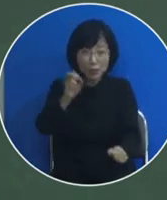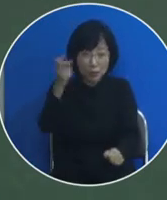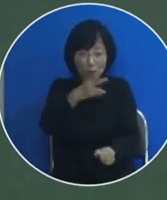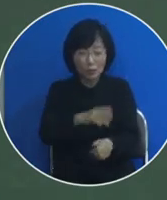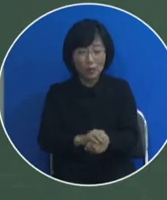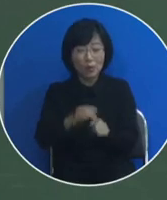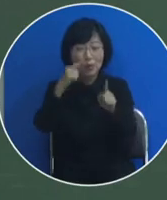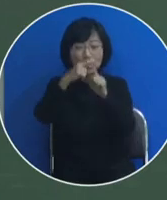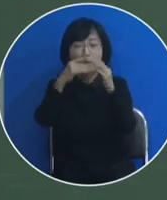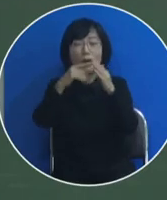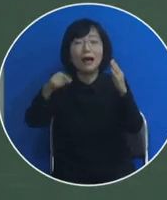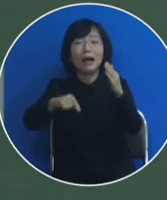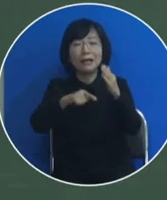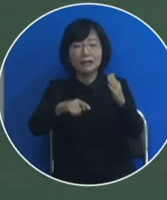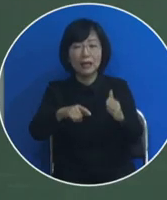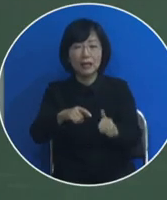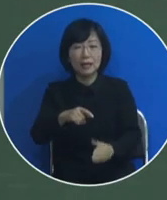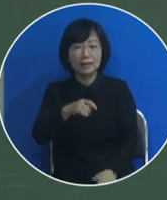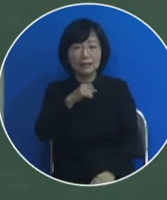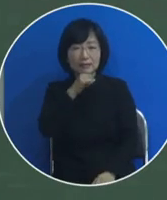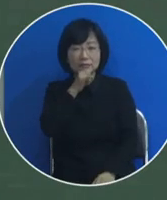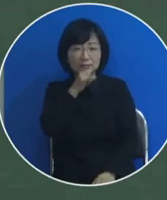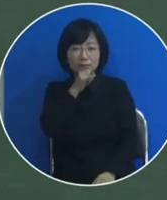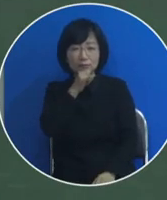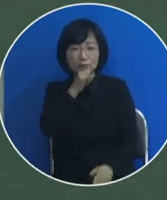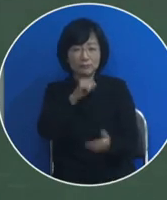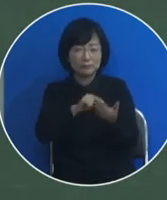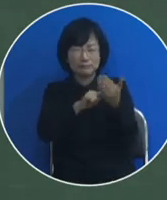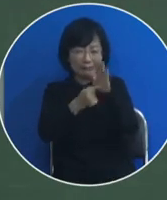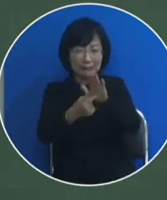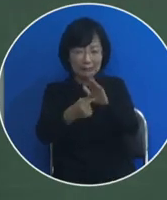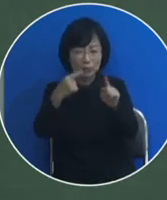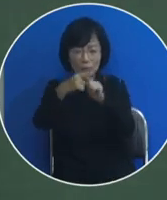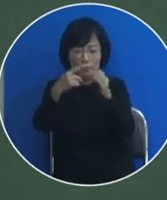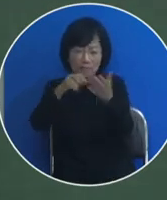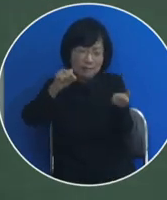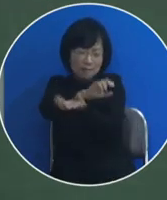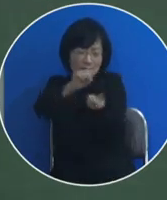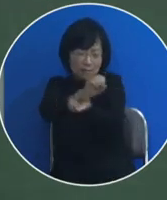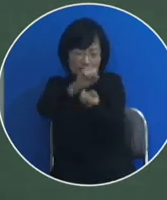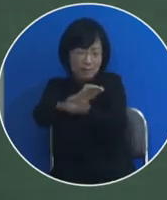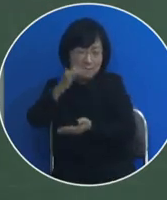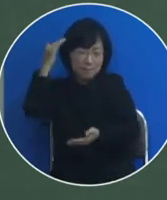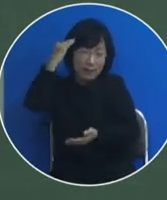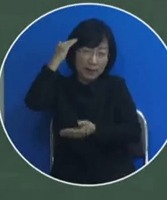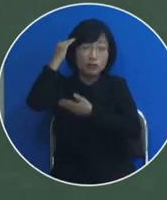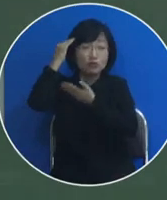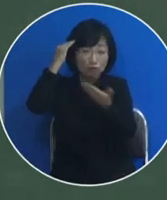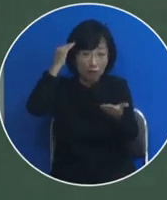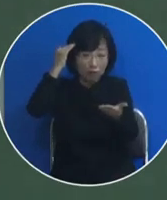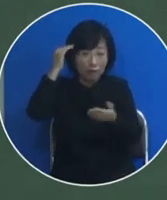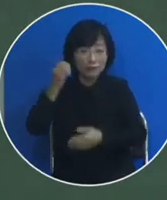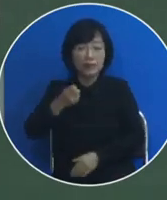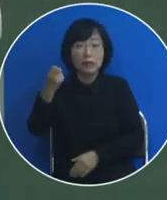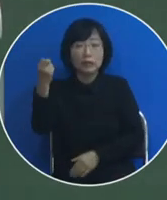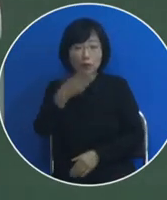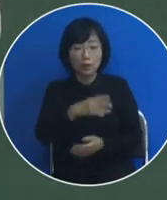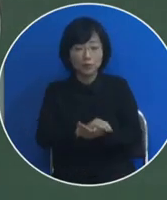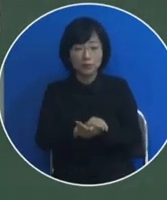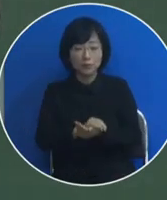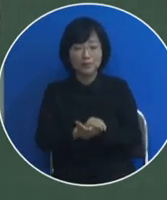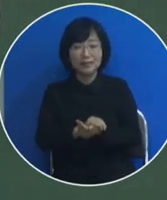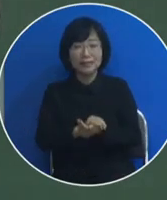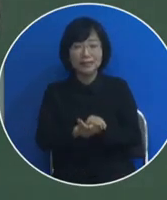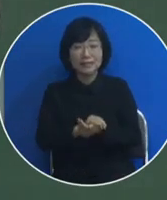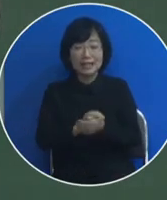일어나서 혼란 주게 될 것이고요. Goats and wolves will come inside of the church and bring great confusion. 기름 없는 등들은 열천여 비유에